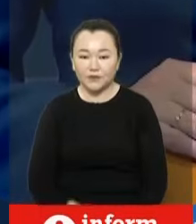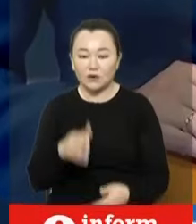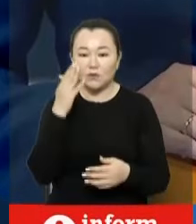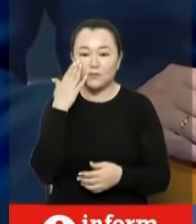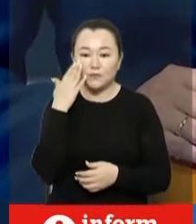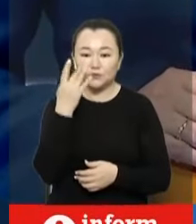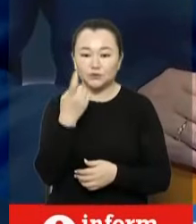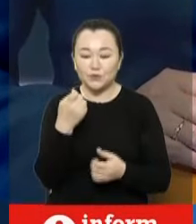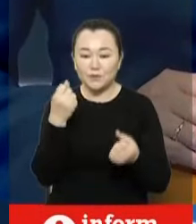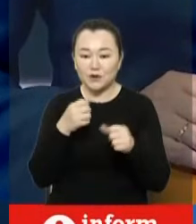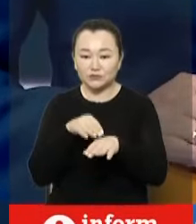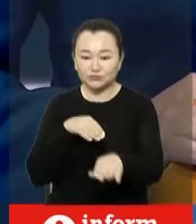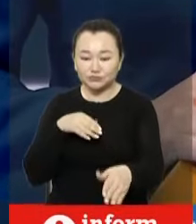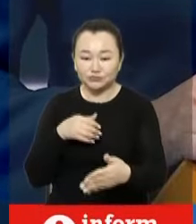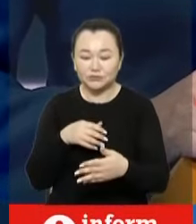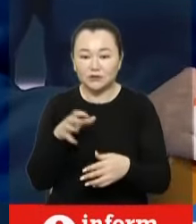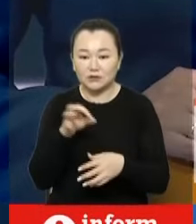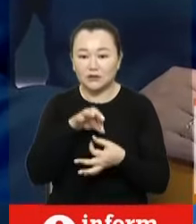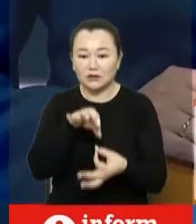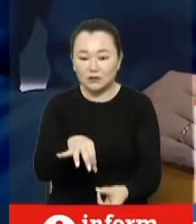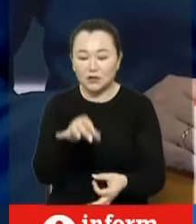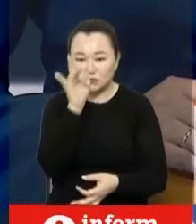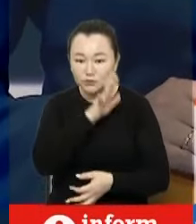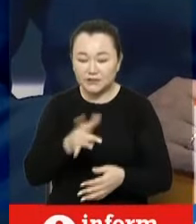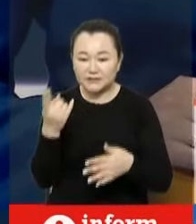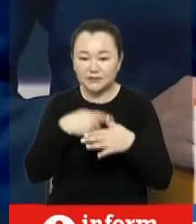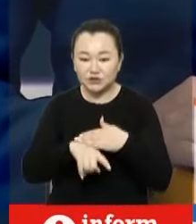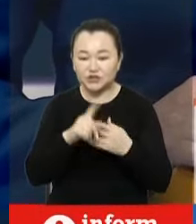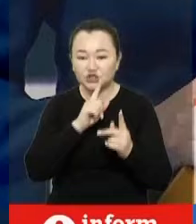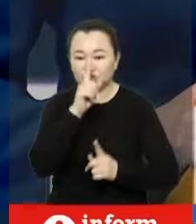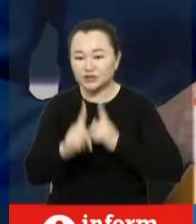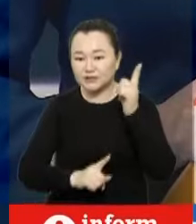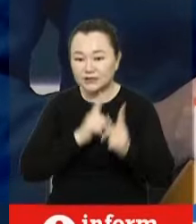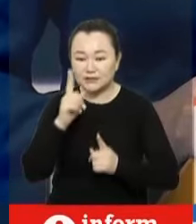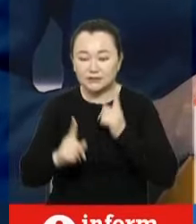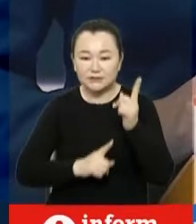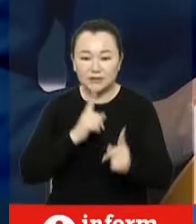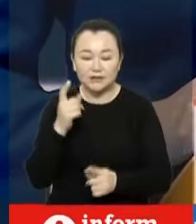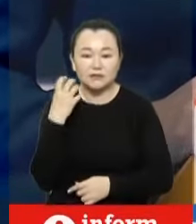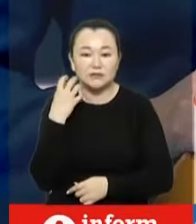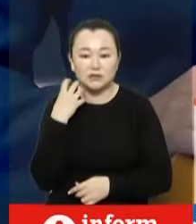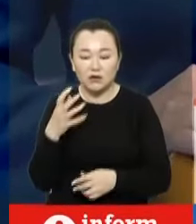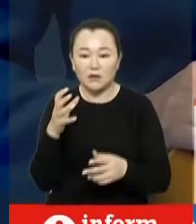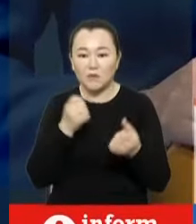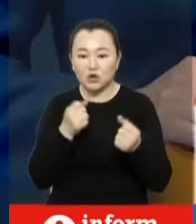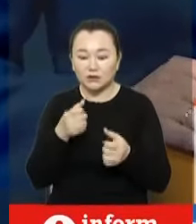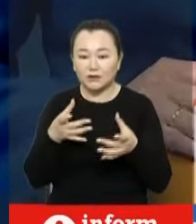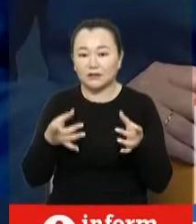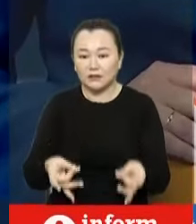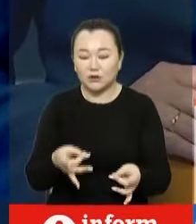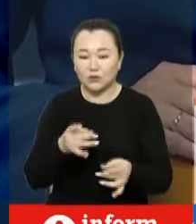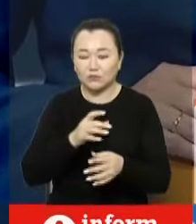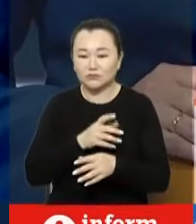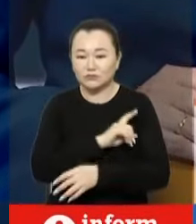около сотни автомобилей застряли на участке трассы республиканского значения Жезказган кз Лорда машины просто увязли в густой грязевой